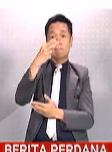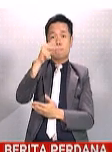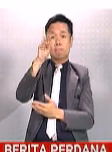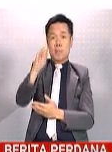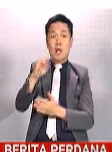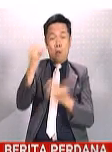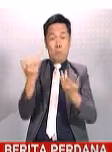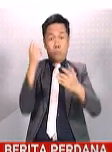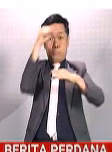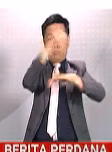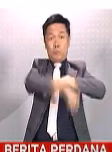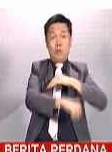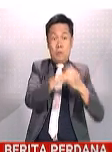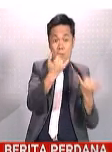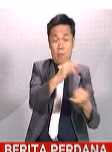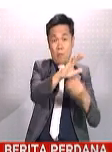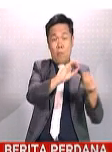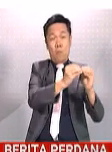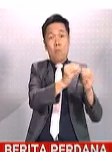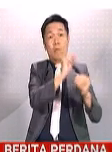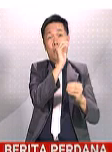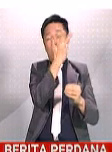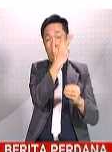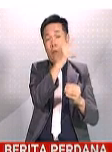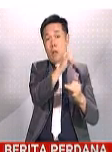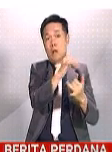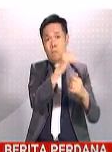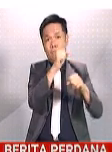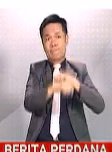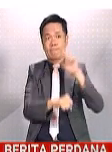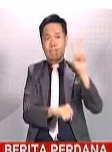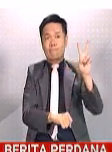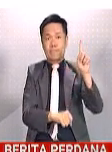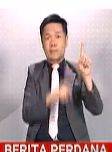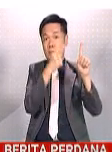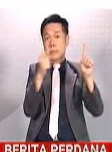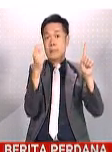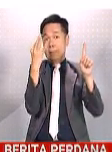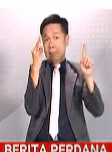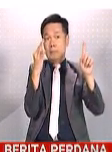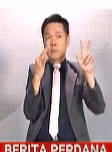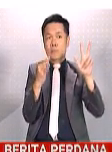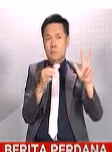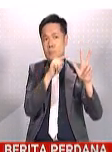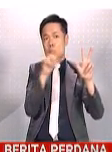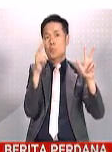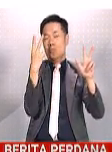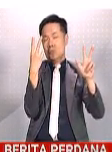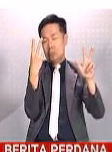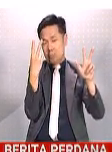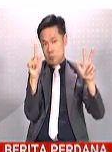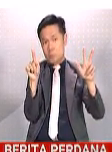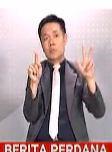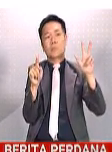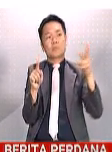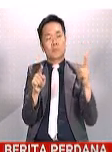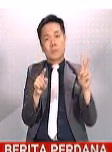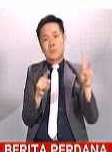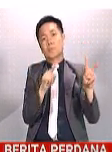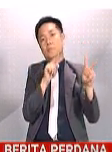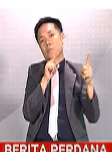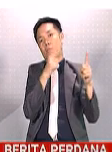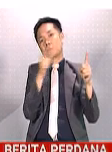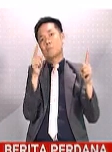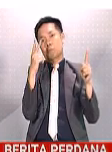nombor 13 dunia Kenta Nishimoto 21-19, 3-21 dan 21-12. Sementara itu, skuad